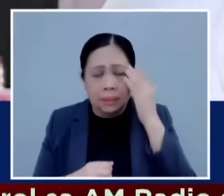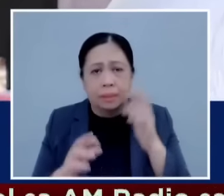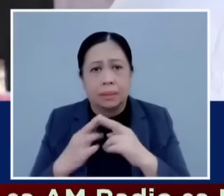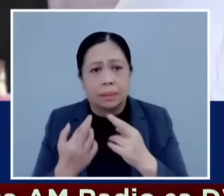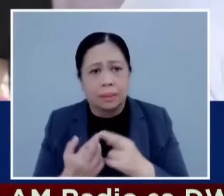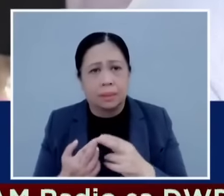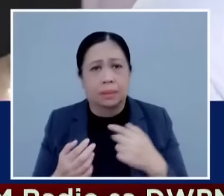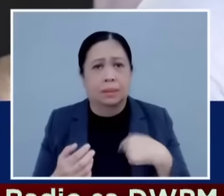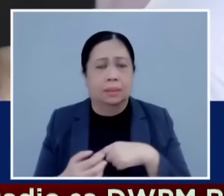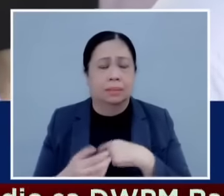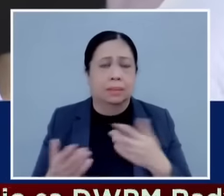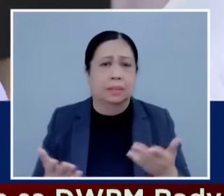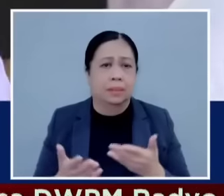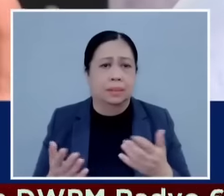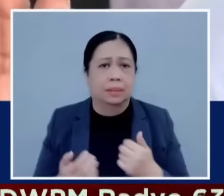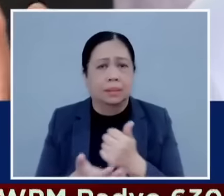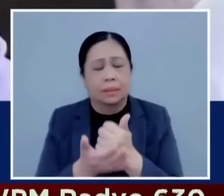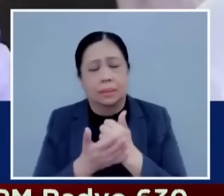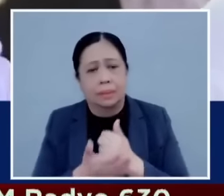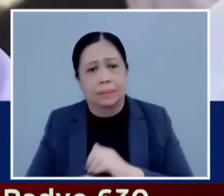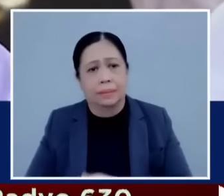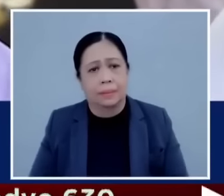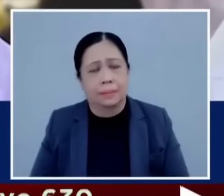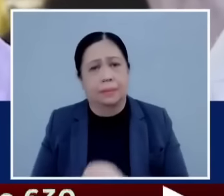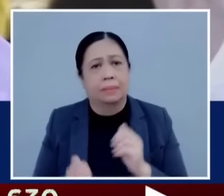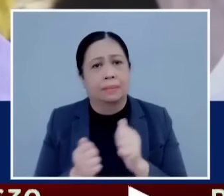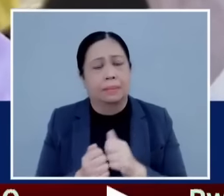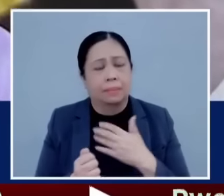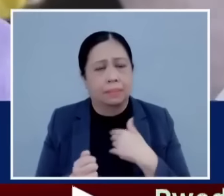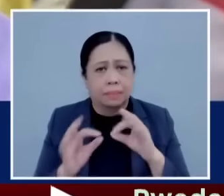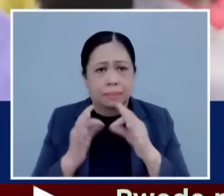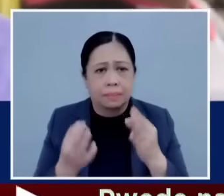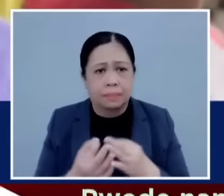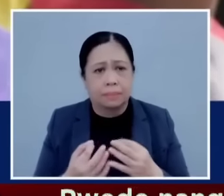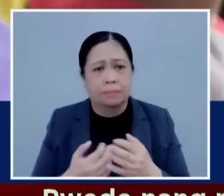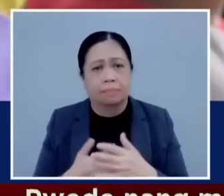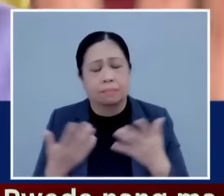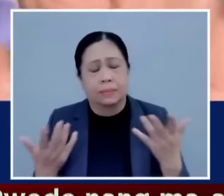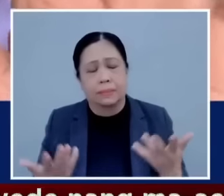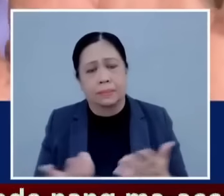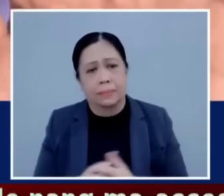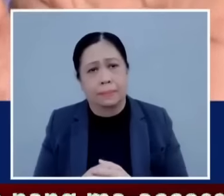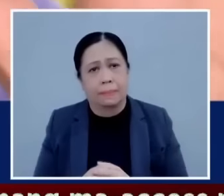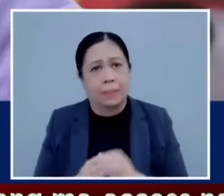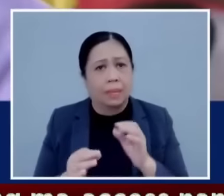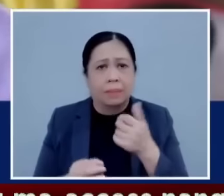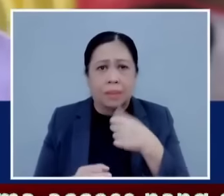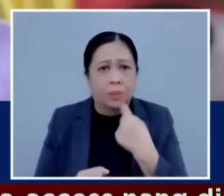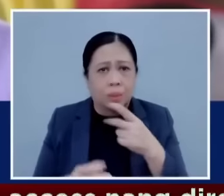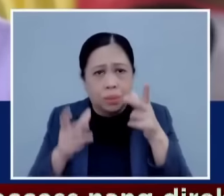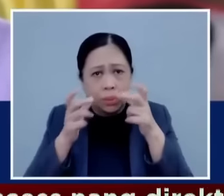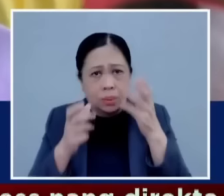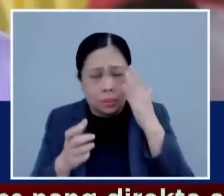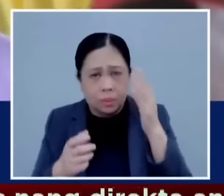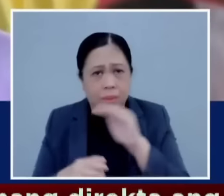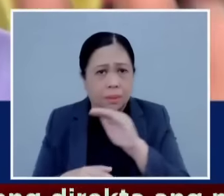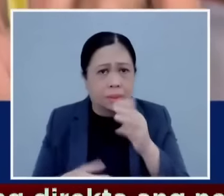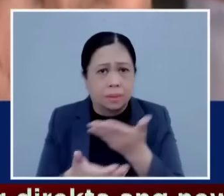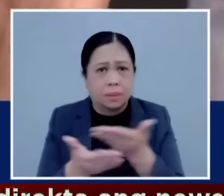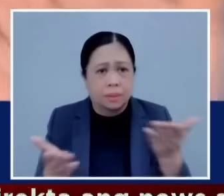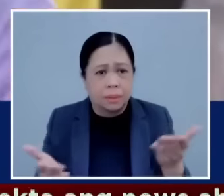Na kami dito, kami, pati pamilya ko, wala na. Kung sino man nakakadinig po sa inyo dyan